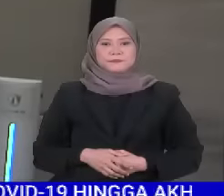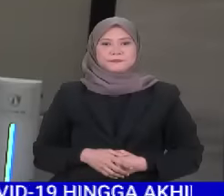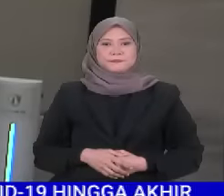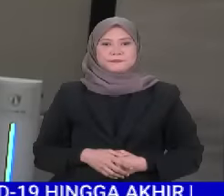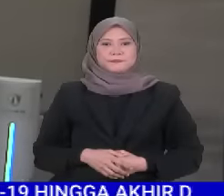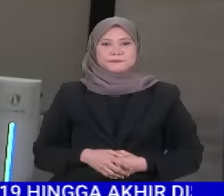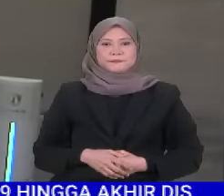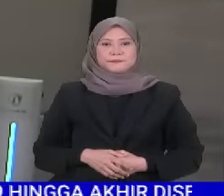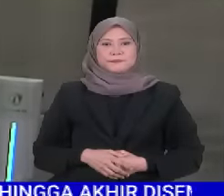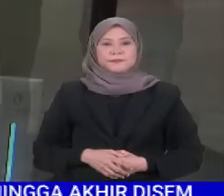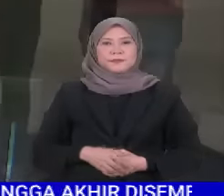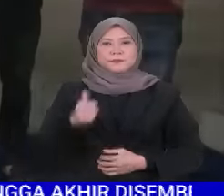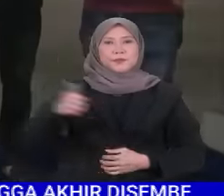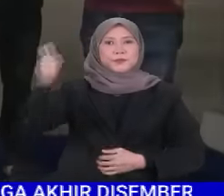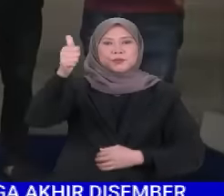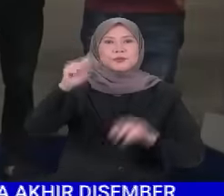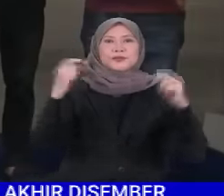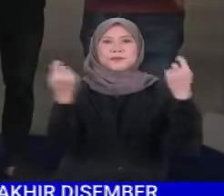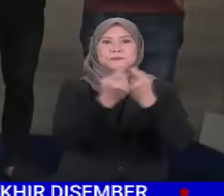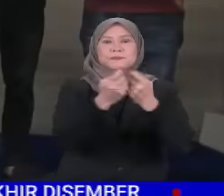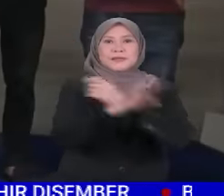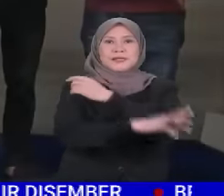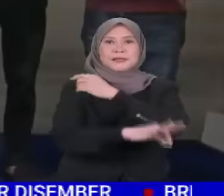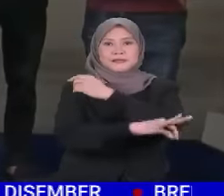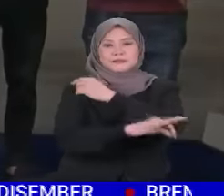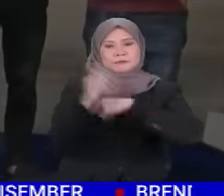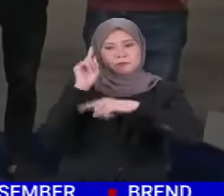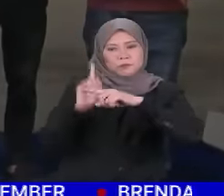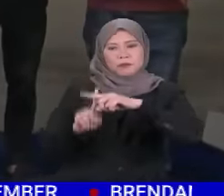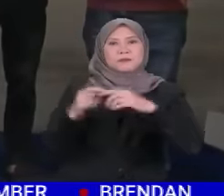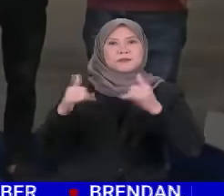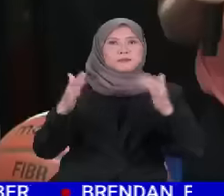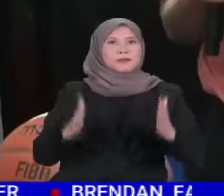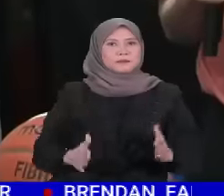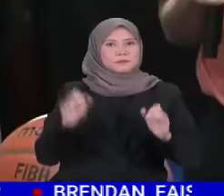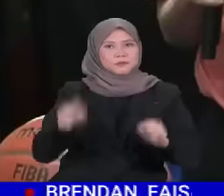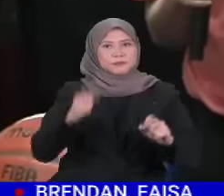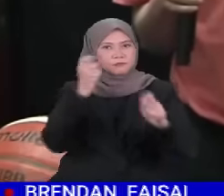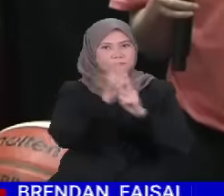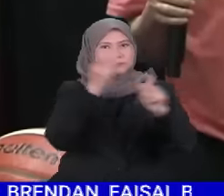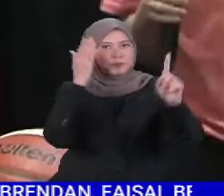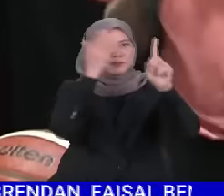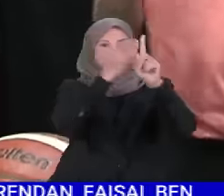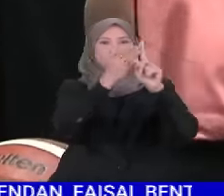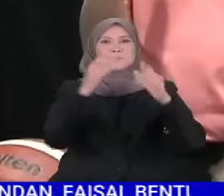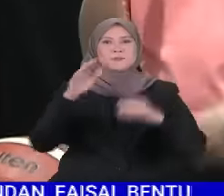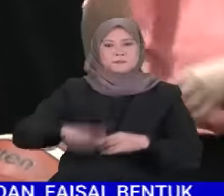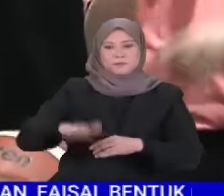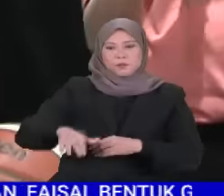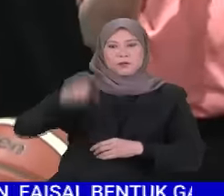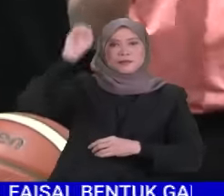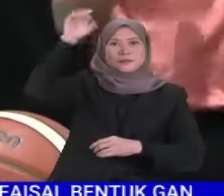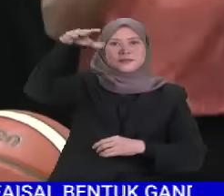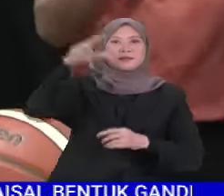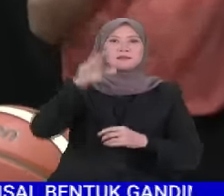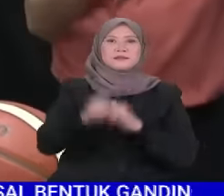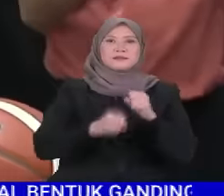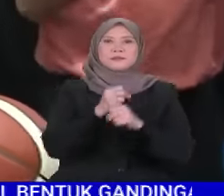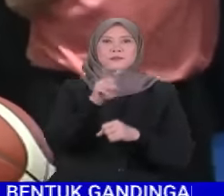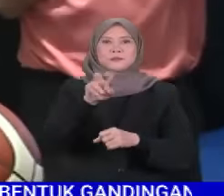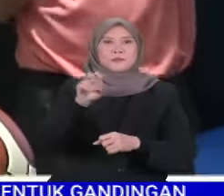sementara itu pengurus pasukan Negeri 9 brichelle 5 optimis pemainnya mampu mengentalkan kejuaraan pada kejuaraan bola keranjang pelagon